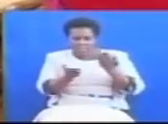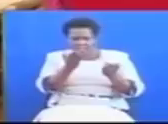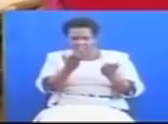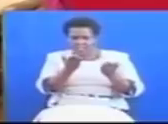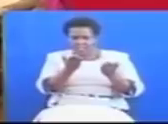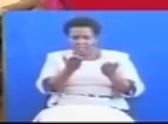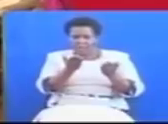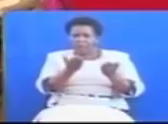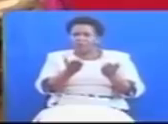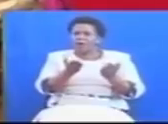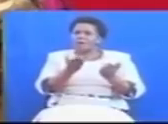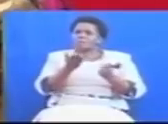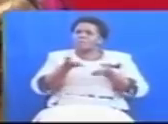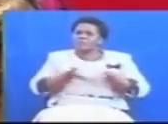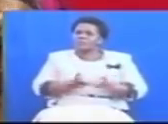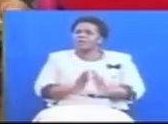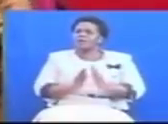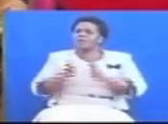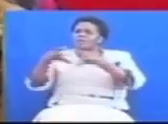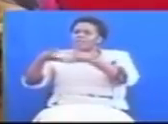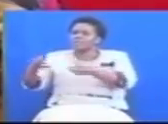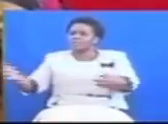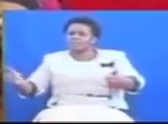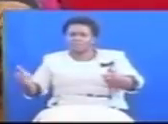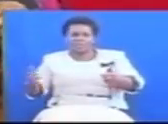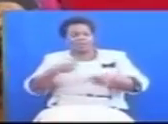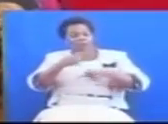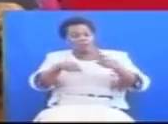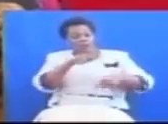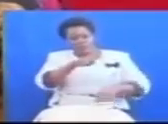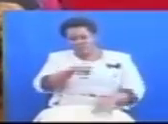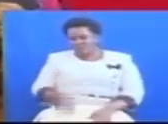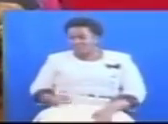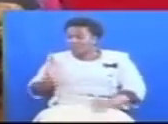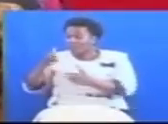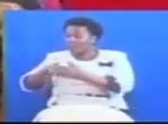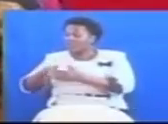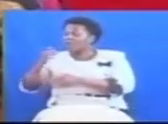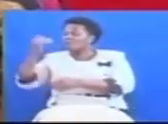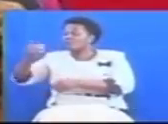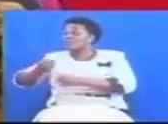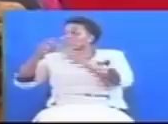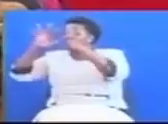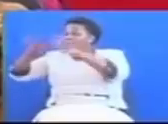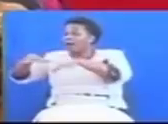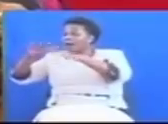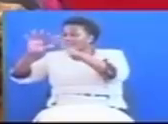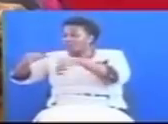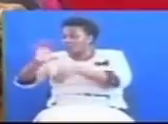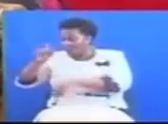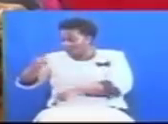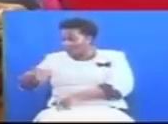utekelezaji wa mradi. Hadi kufikia mwishoni mwa mwezi Machi 2019, fedha zaidi ya shilingi bilioni